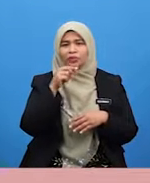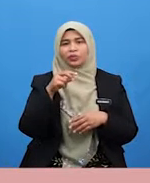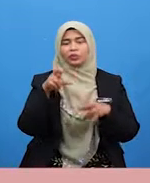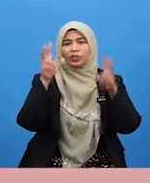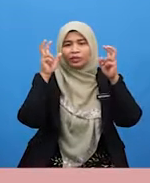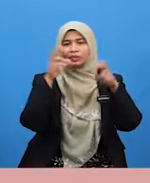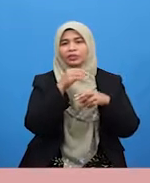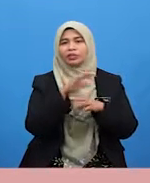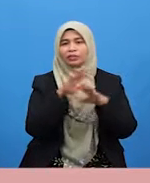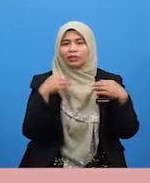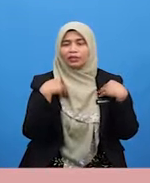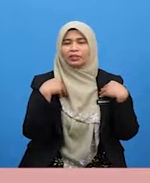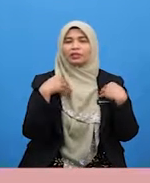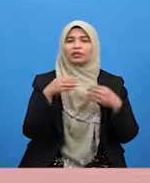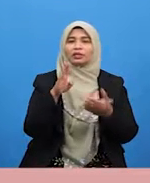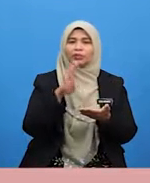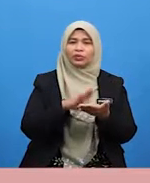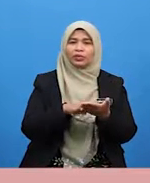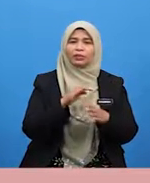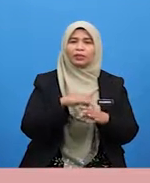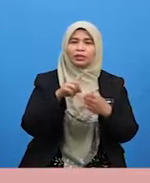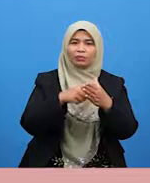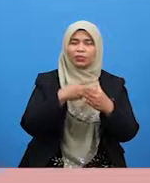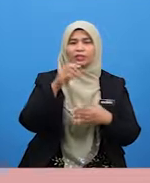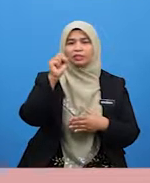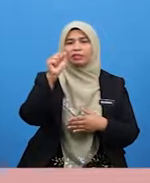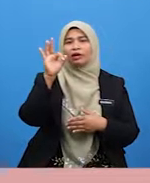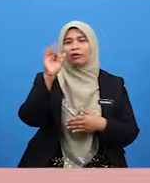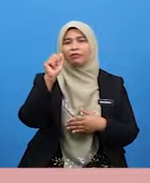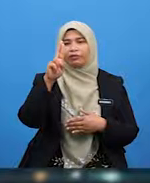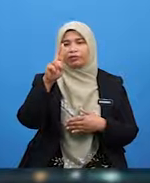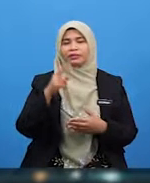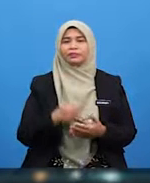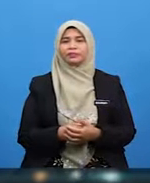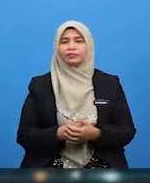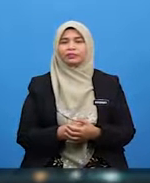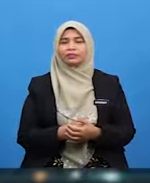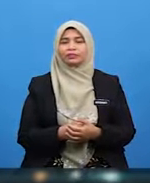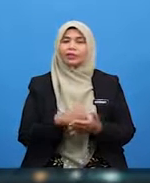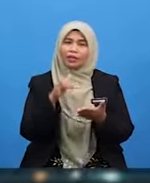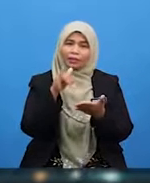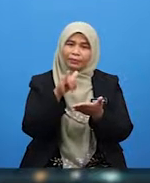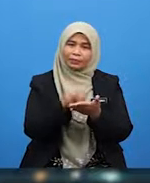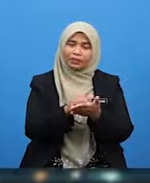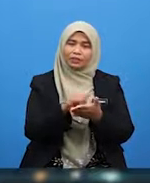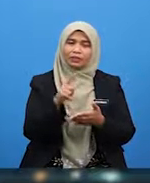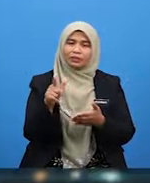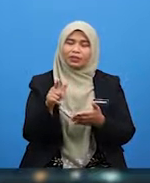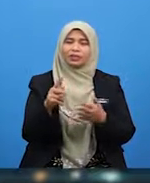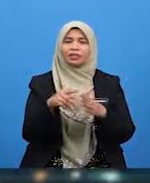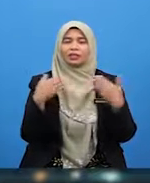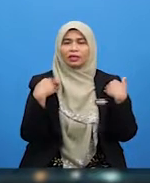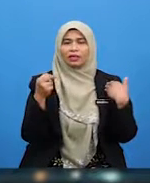pada bulan Safar. Ini adalah hadis riwayat Bukhari. Begitulah keadaan akidah masyarakat